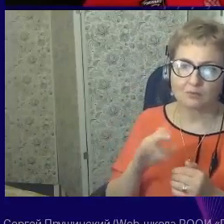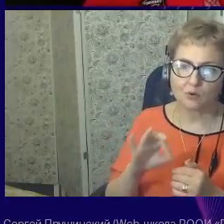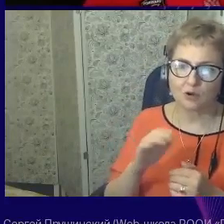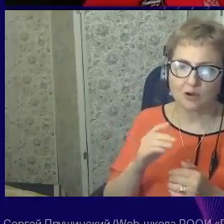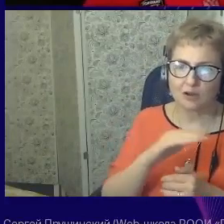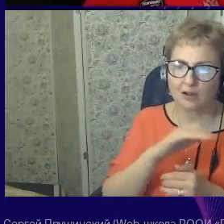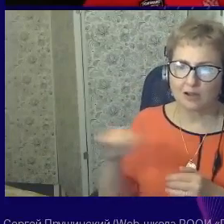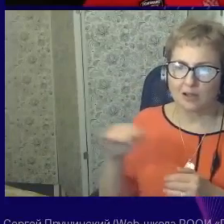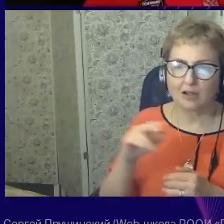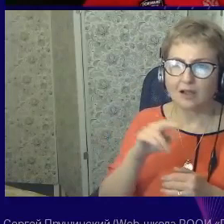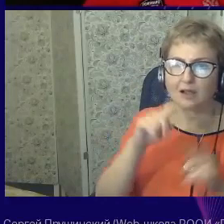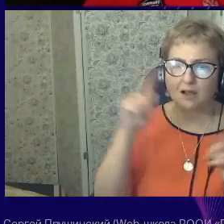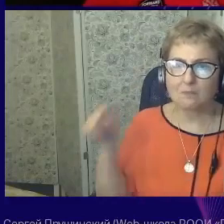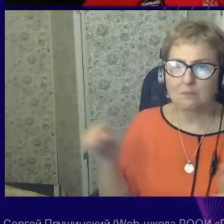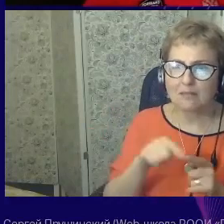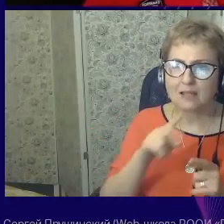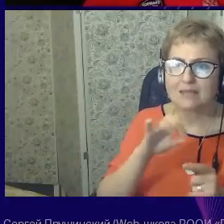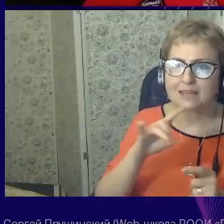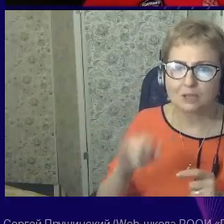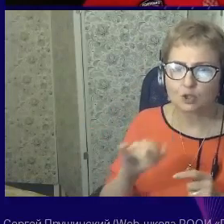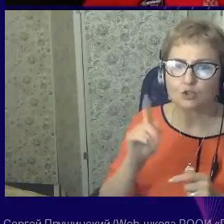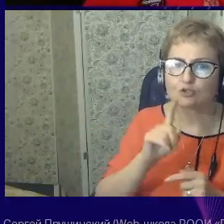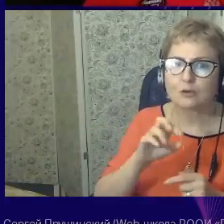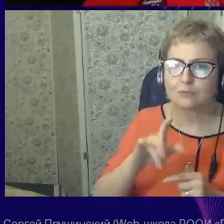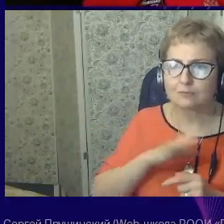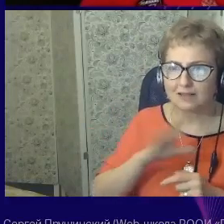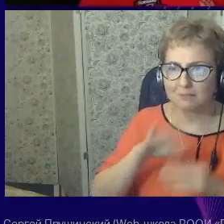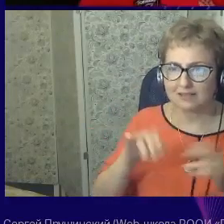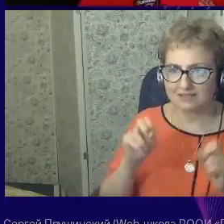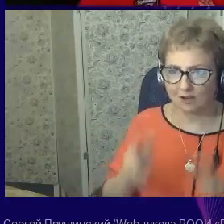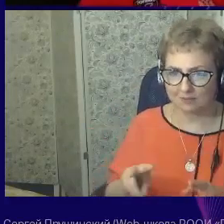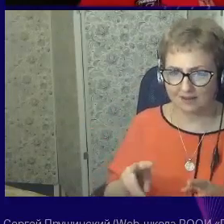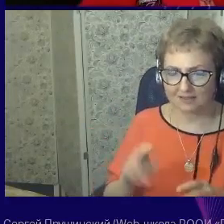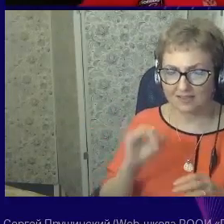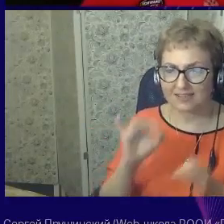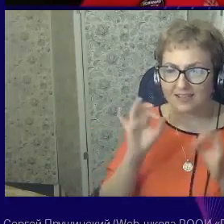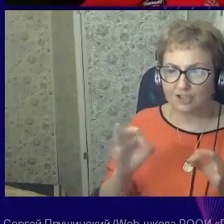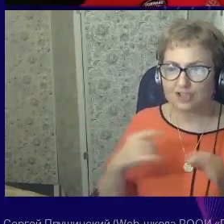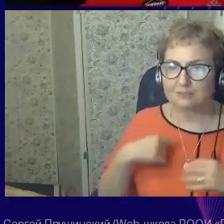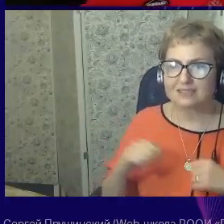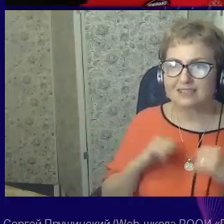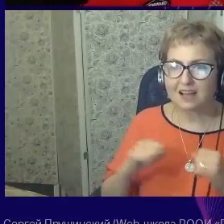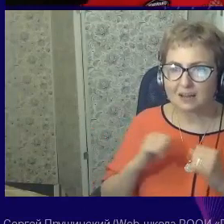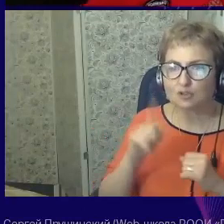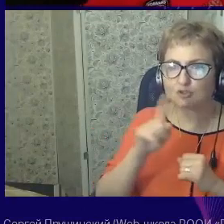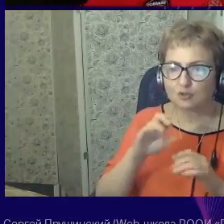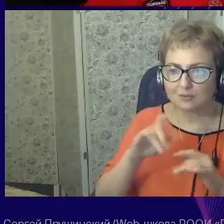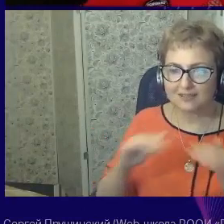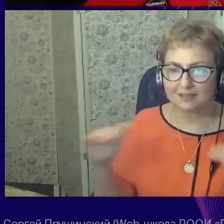по периметру, для того, чтобы, прежде всего, это было безопасно. И, конечно, мы стараемся, чтобы